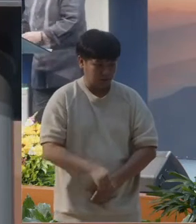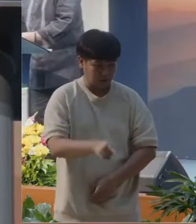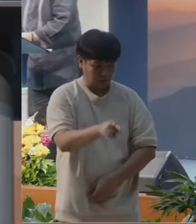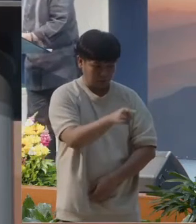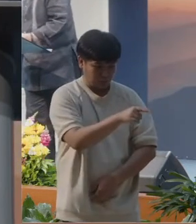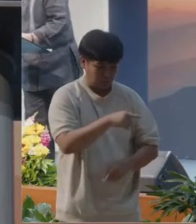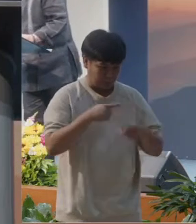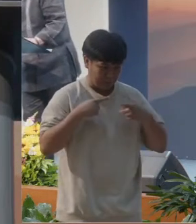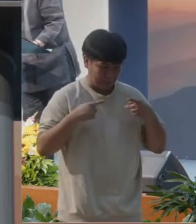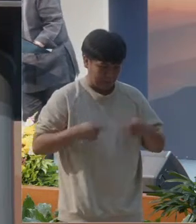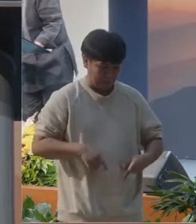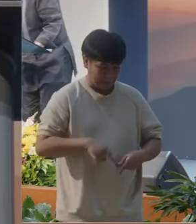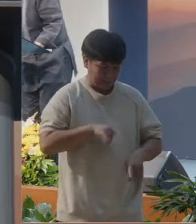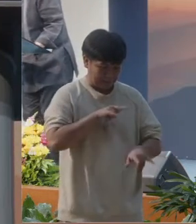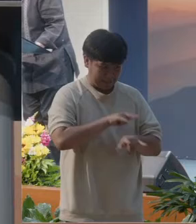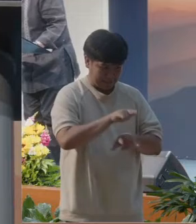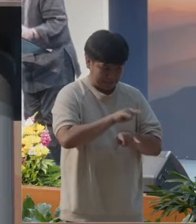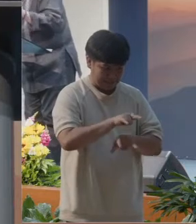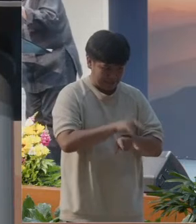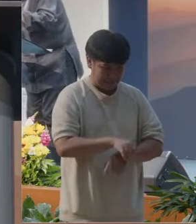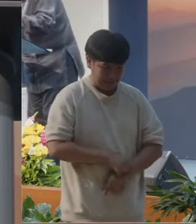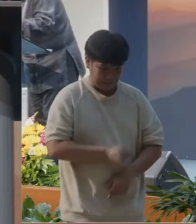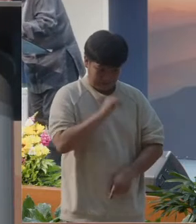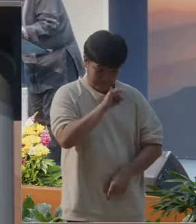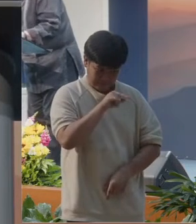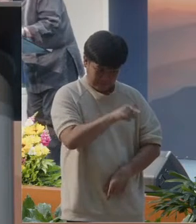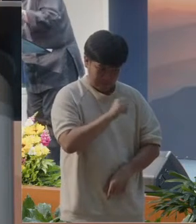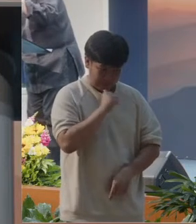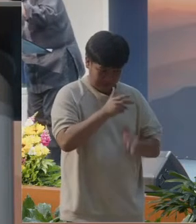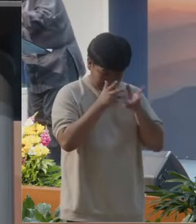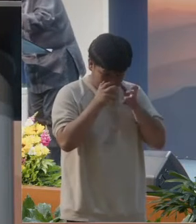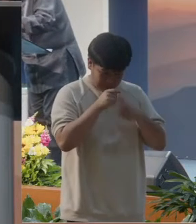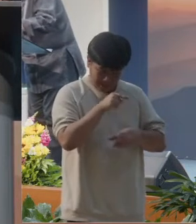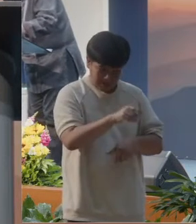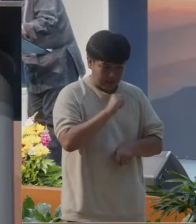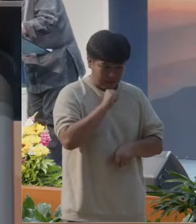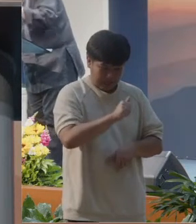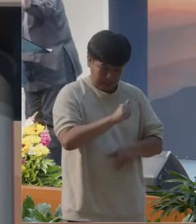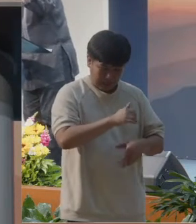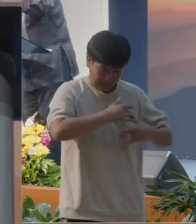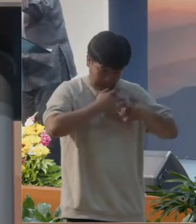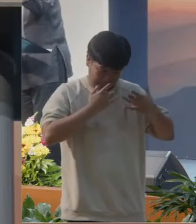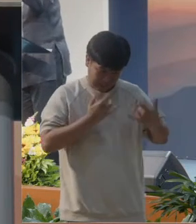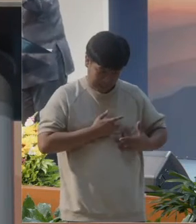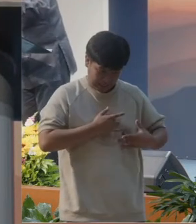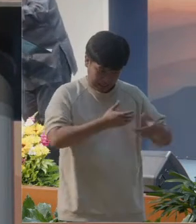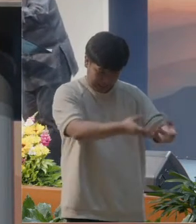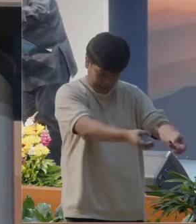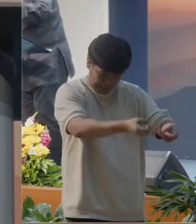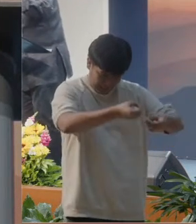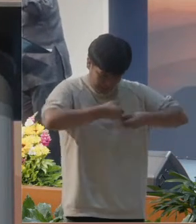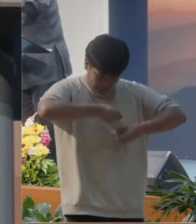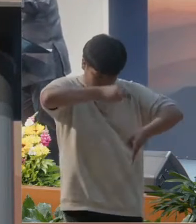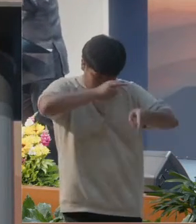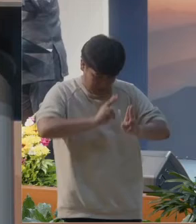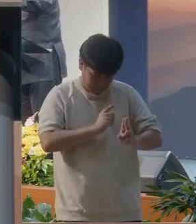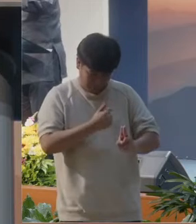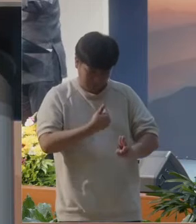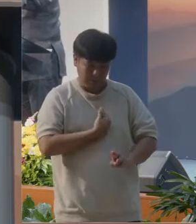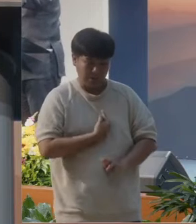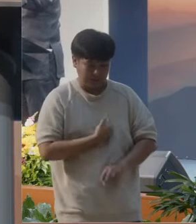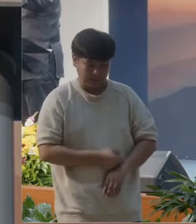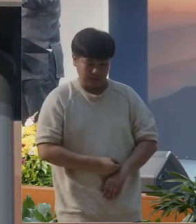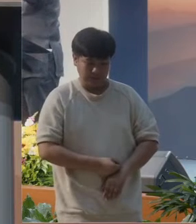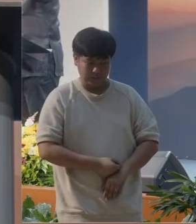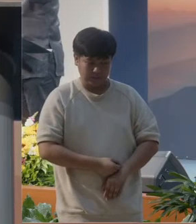na mga pari na ito. At ang sabi doon, "If you will not listen, if you will not take heart to give honor to my name."